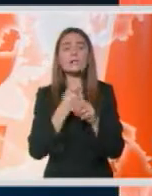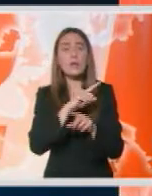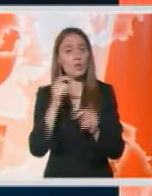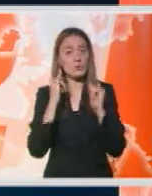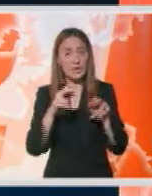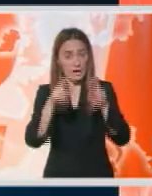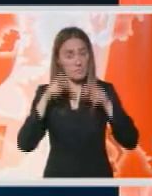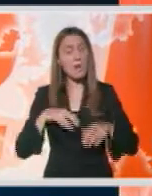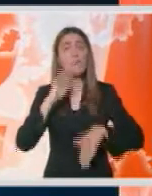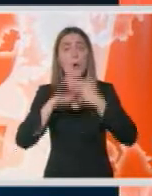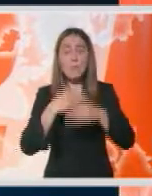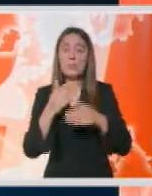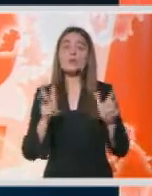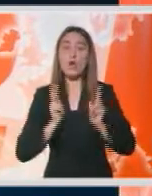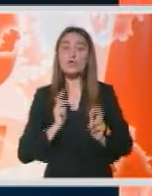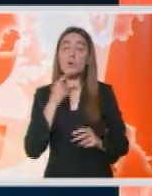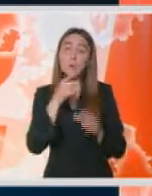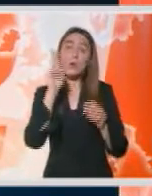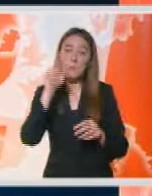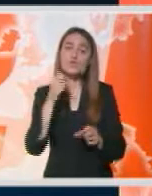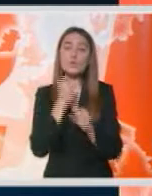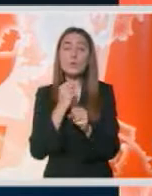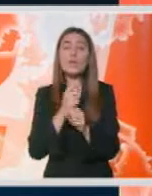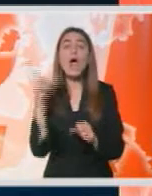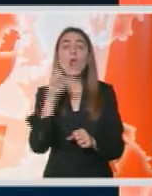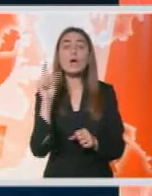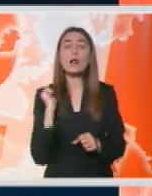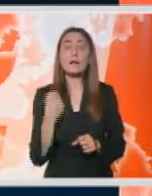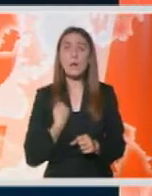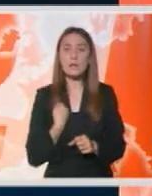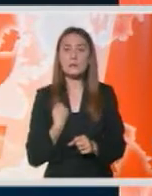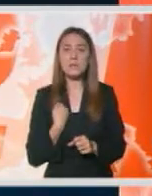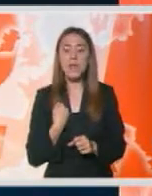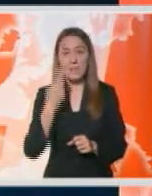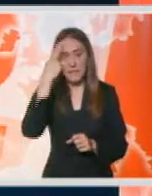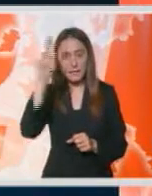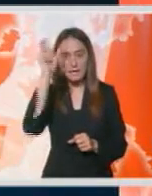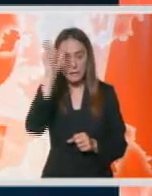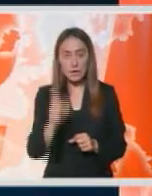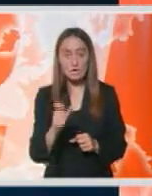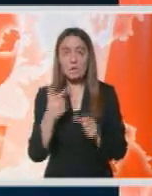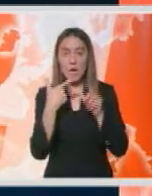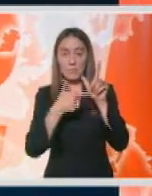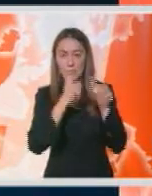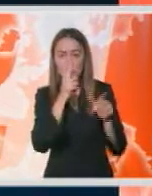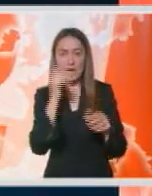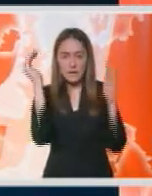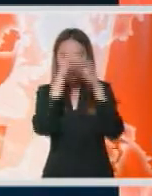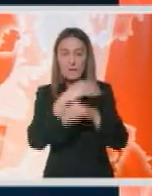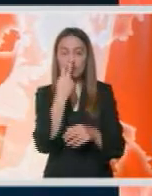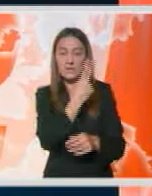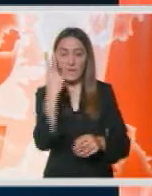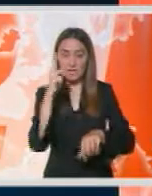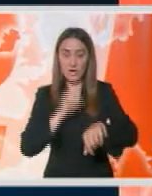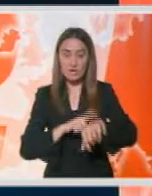izbjegavao da se umeša, očekujući da to može da uradi lokalna policija. Nepoznate osobe su pucale sinoć oko 22